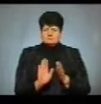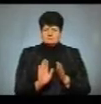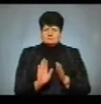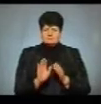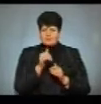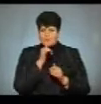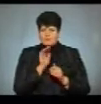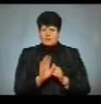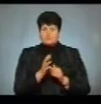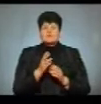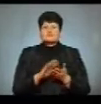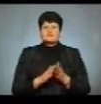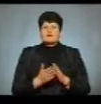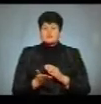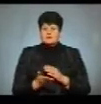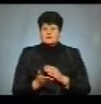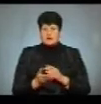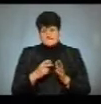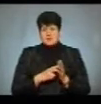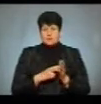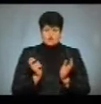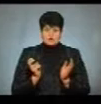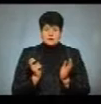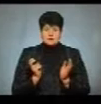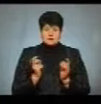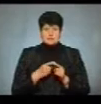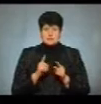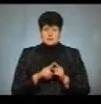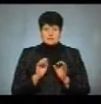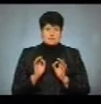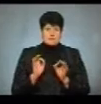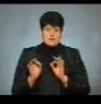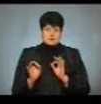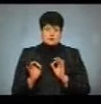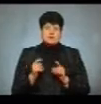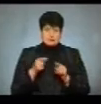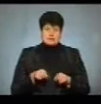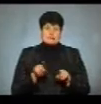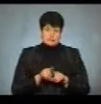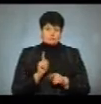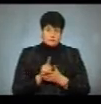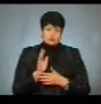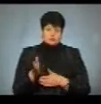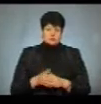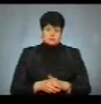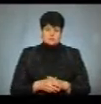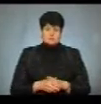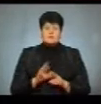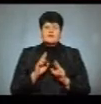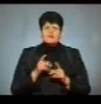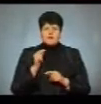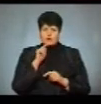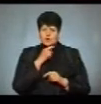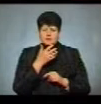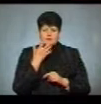батареї, пробував, в якому воно стані. Але відключили, це, рахую, нормально і це так має бути. Як економили